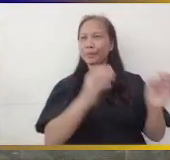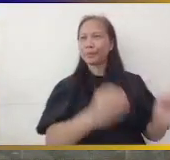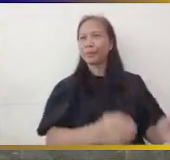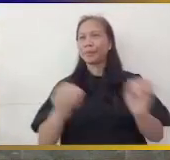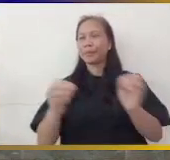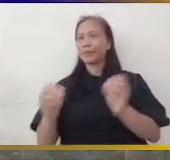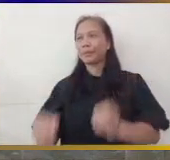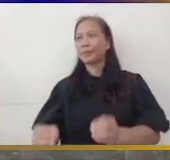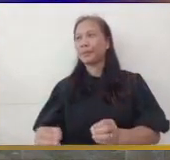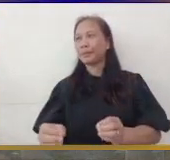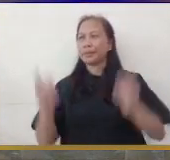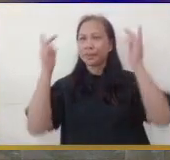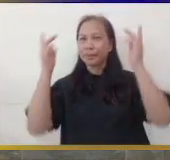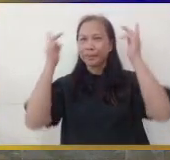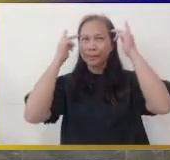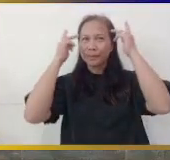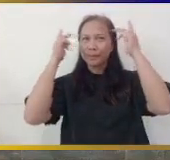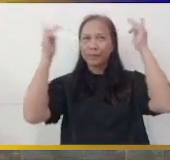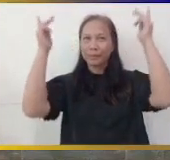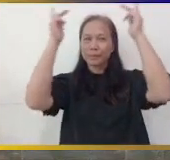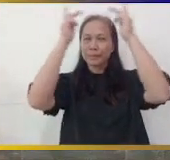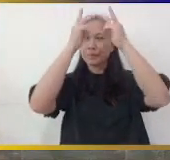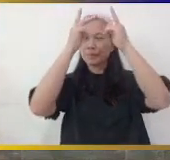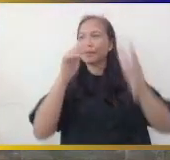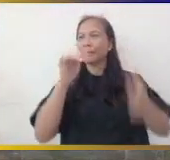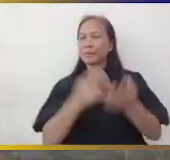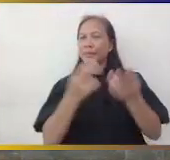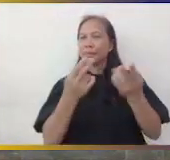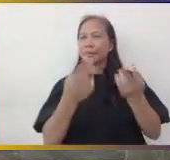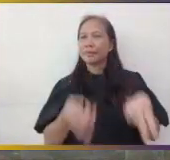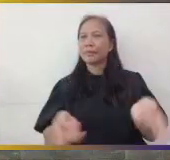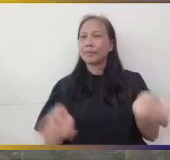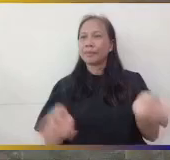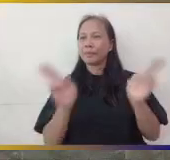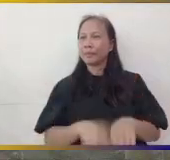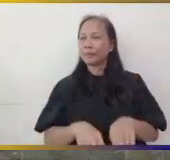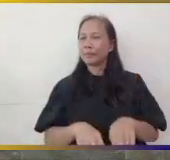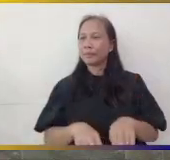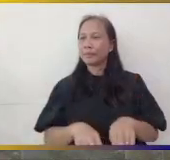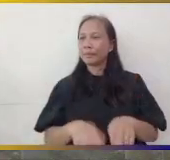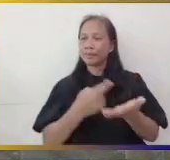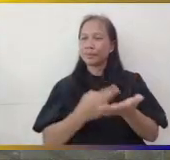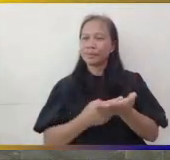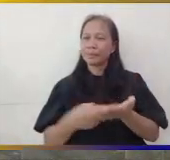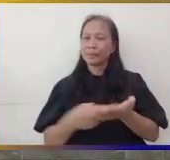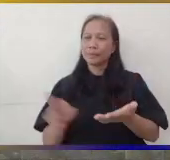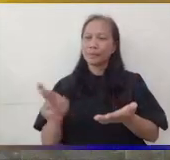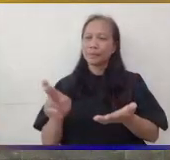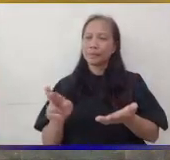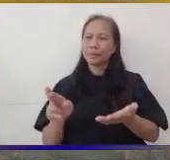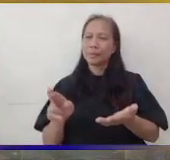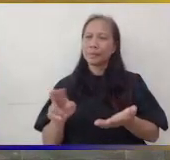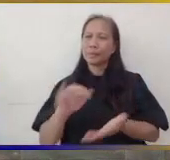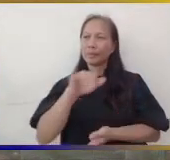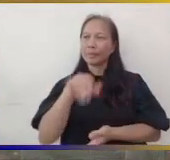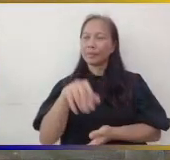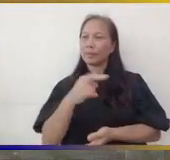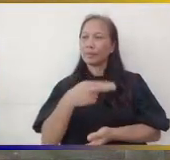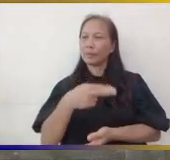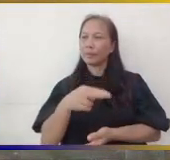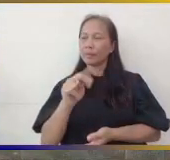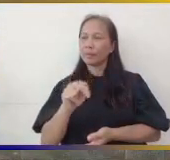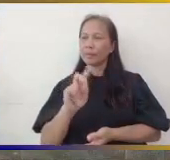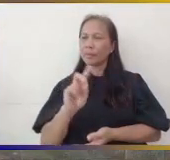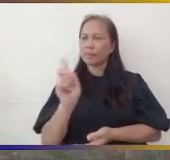po mga kapatid ang persecution naman na nagy nagpa iny ng persecution ni John wycliff Bakit Ano po ang